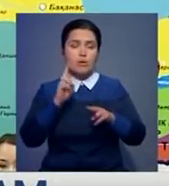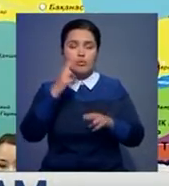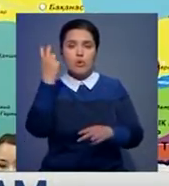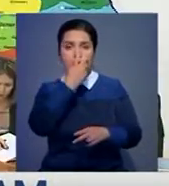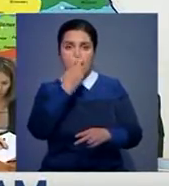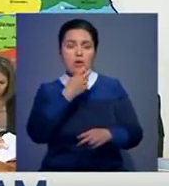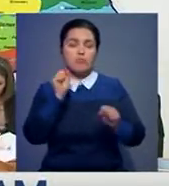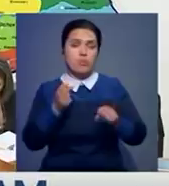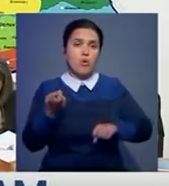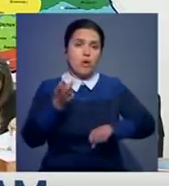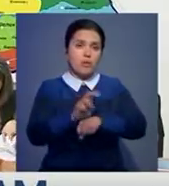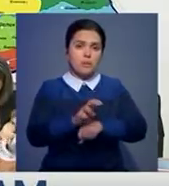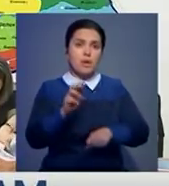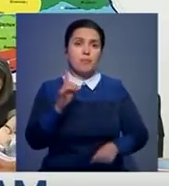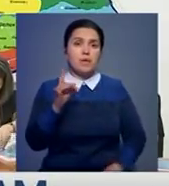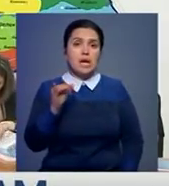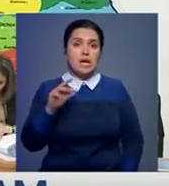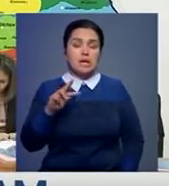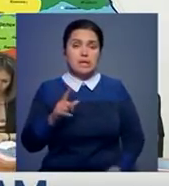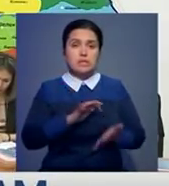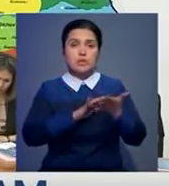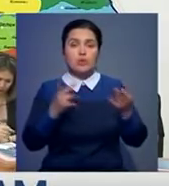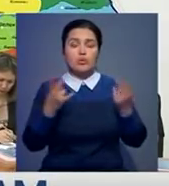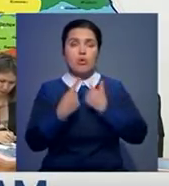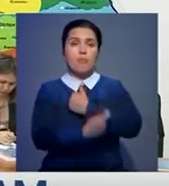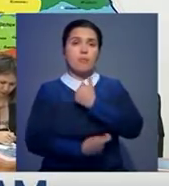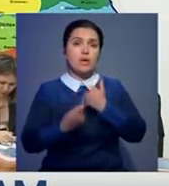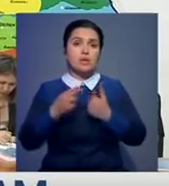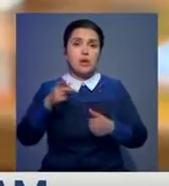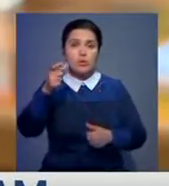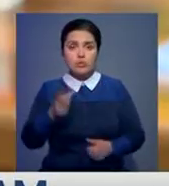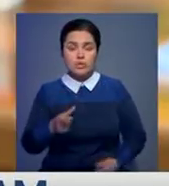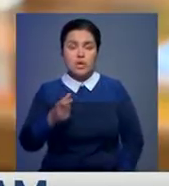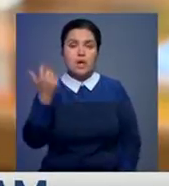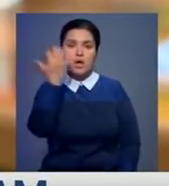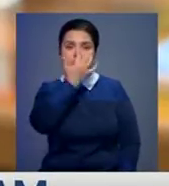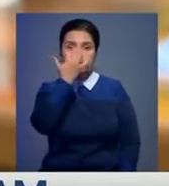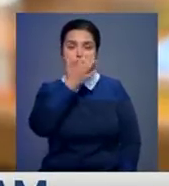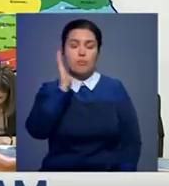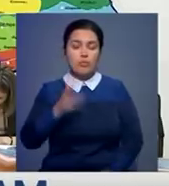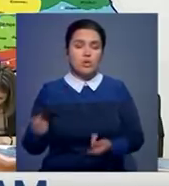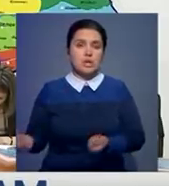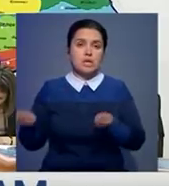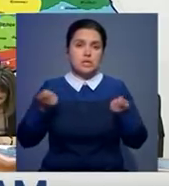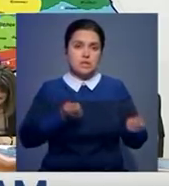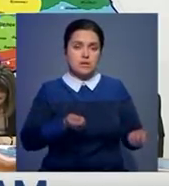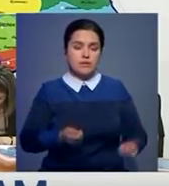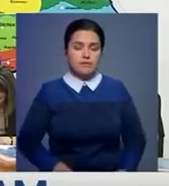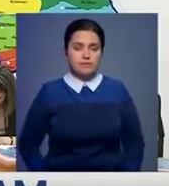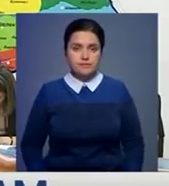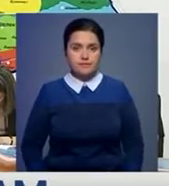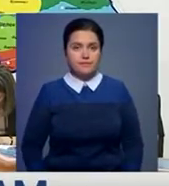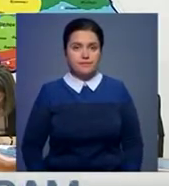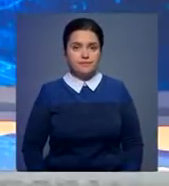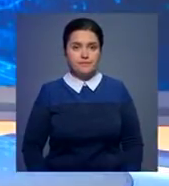могли проголосовать. Шрифтом Брайля необходимый материал для людей с ограниченными возможностями будет доставлен по всем избирательным участкам.